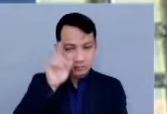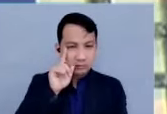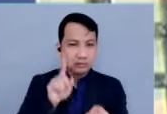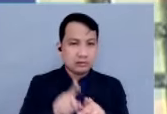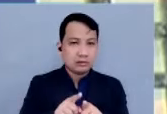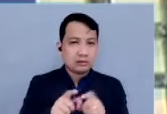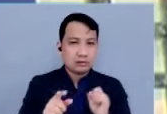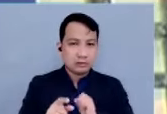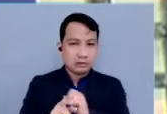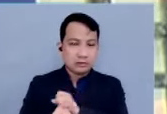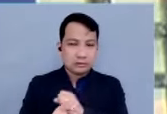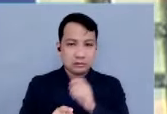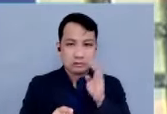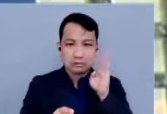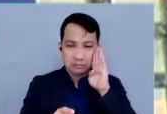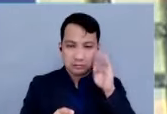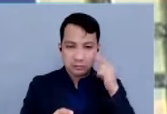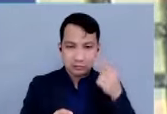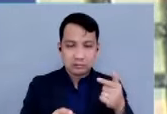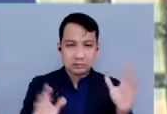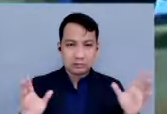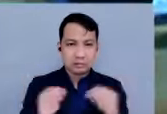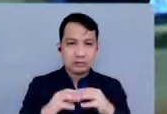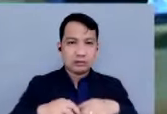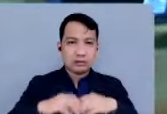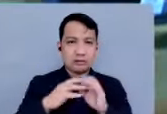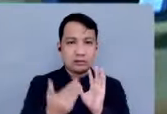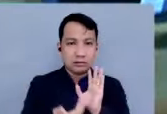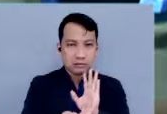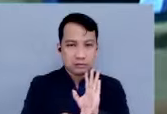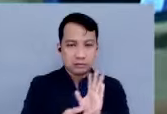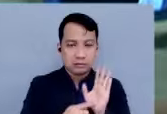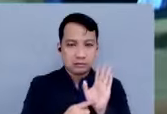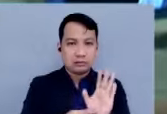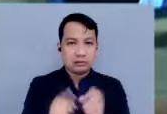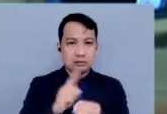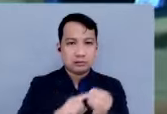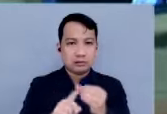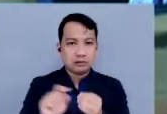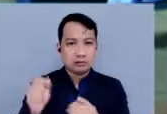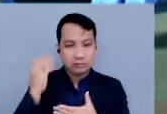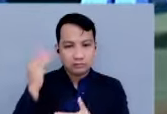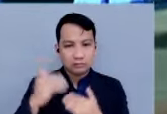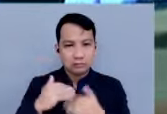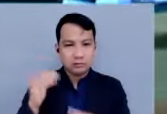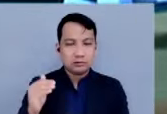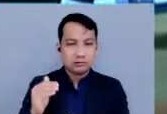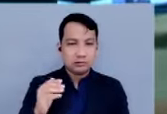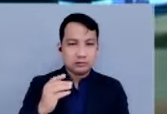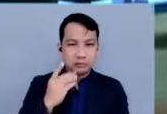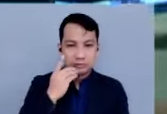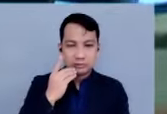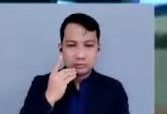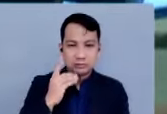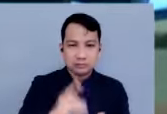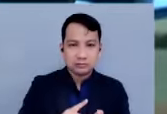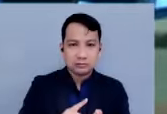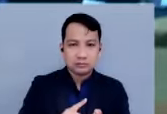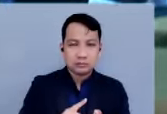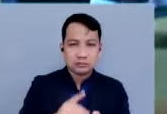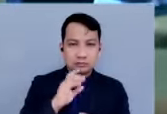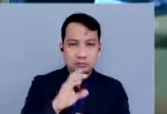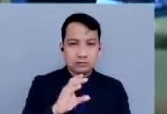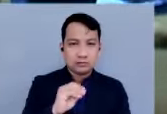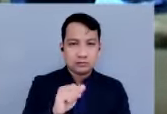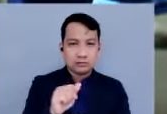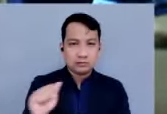Bonggo. Kabilang daw sa mga ebidensyang hawak ni Trillanes laban sa dalawa ay mga dokumento mula sa Commission on Audit na